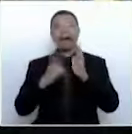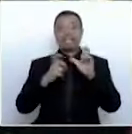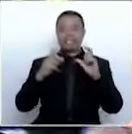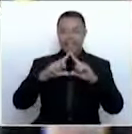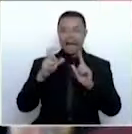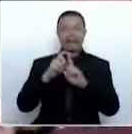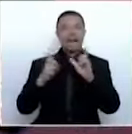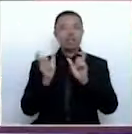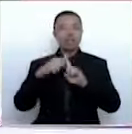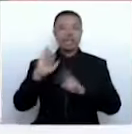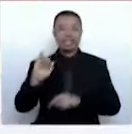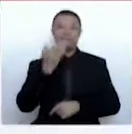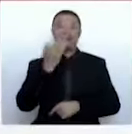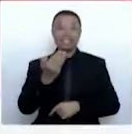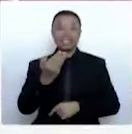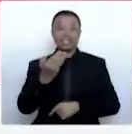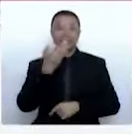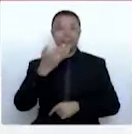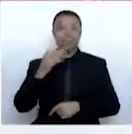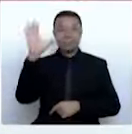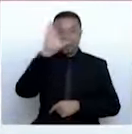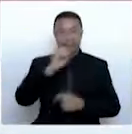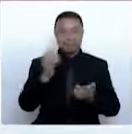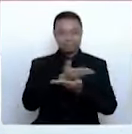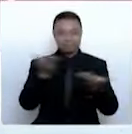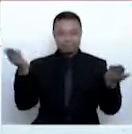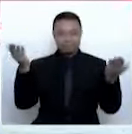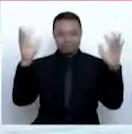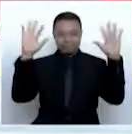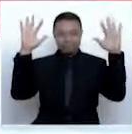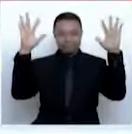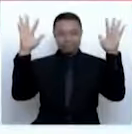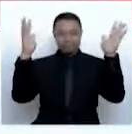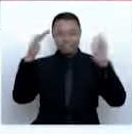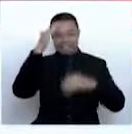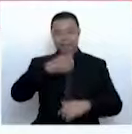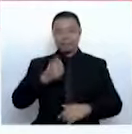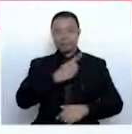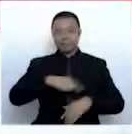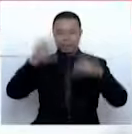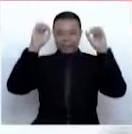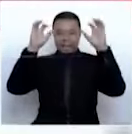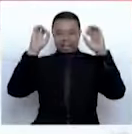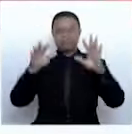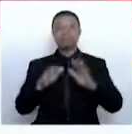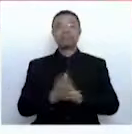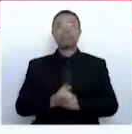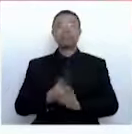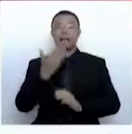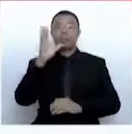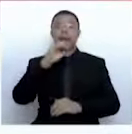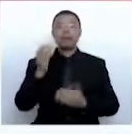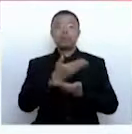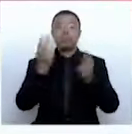Dasuki. Terima kasih Marvin dan Patricia, selamat malam para hadirin. Selamat malam, assalamualaikum warahmatullahi wabarakatuh. Warahmatullahi wabarakatuh. Selamat malam